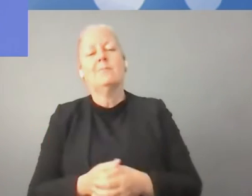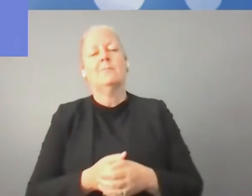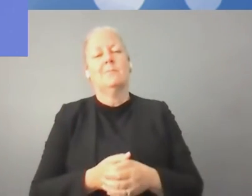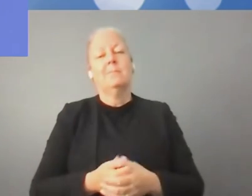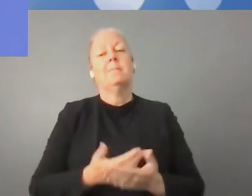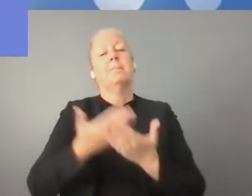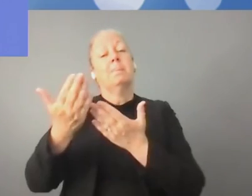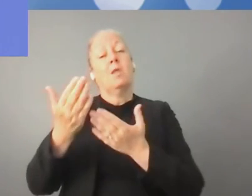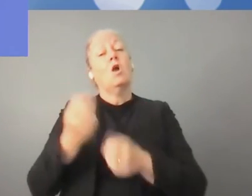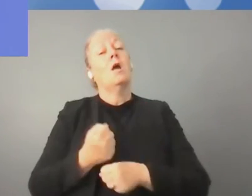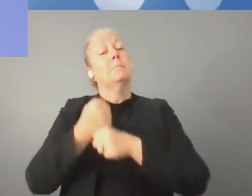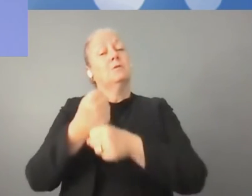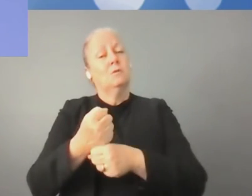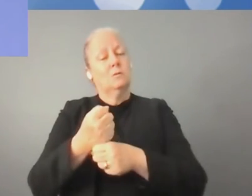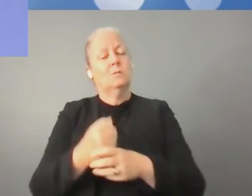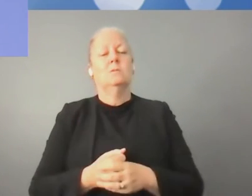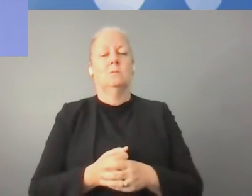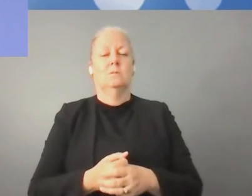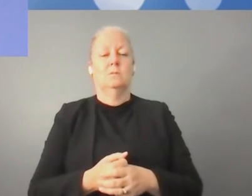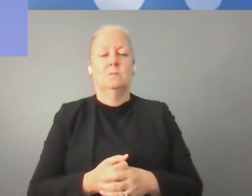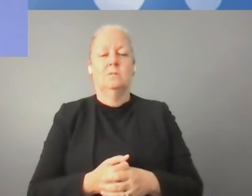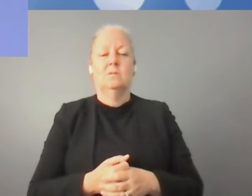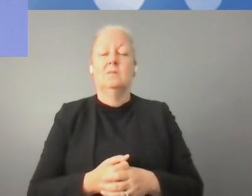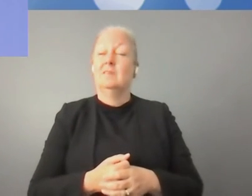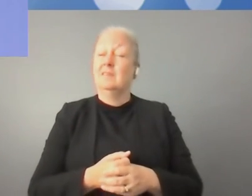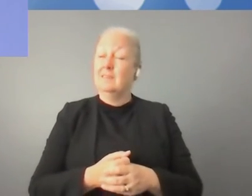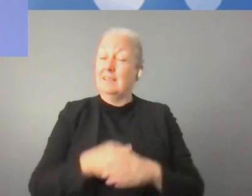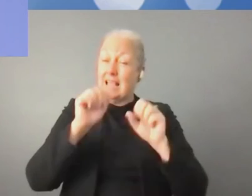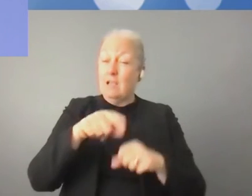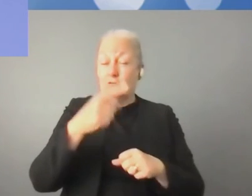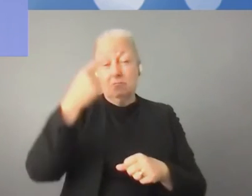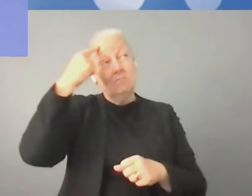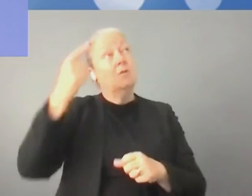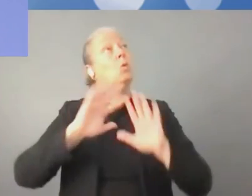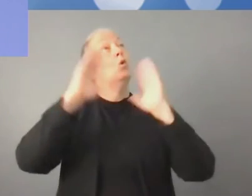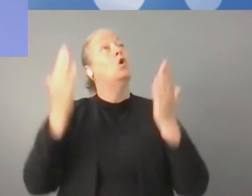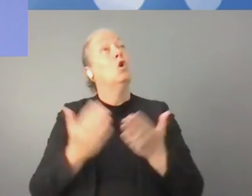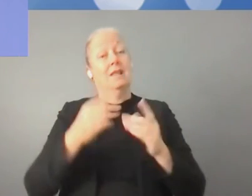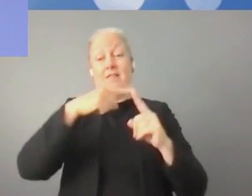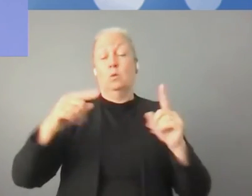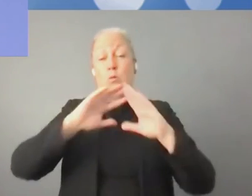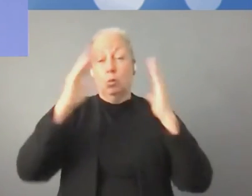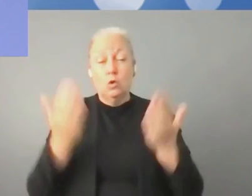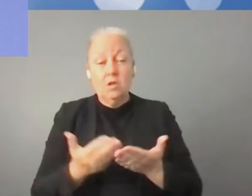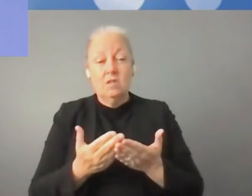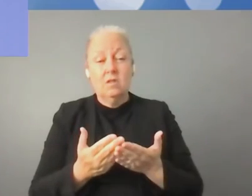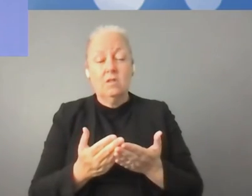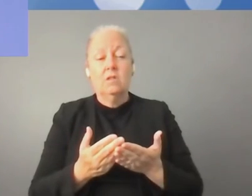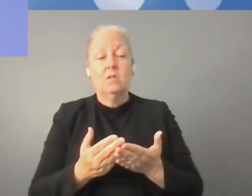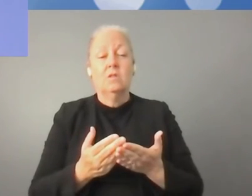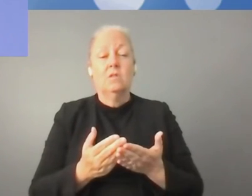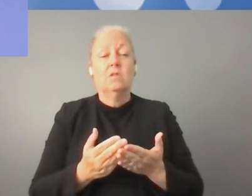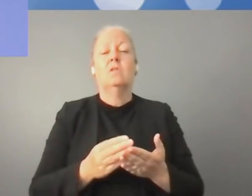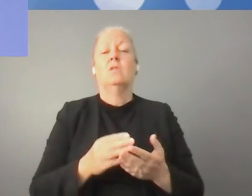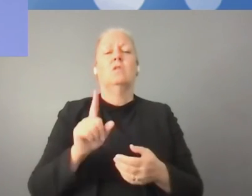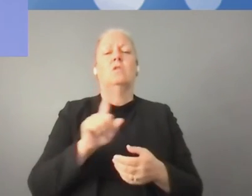является подходящим местом для ведения этого типа дискуссии. Господин посол, может быть, я скажу такое. Представляете ли вы